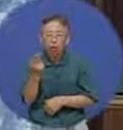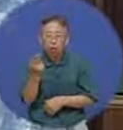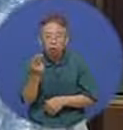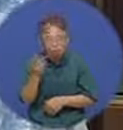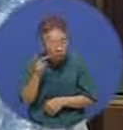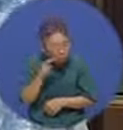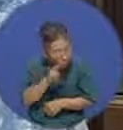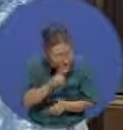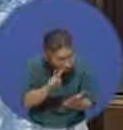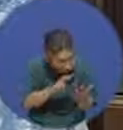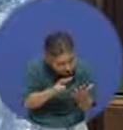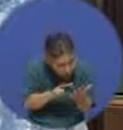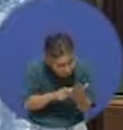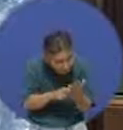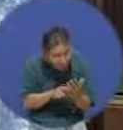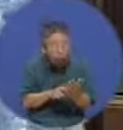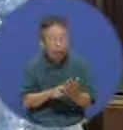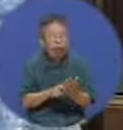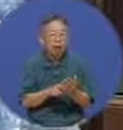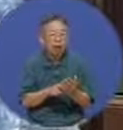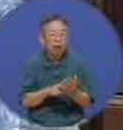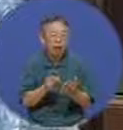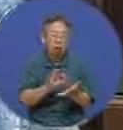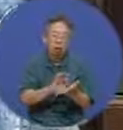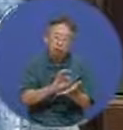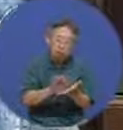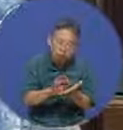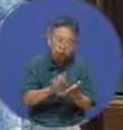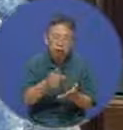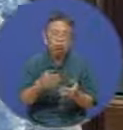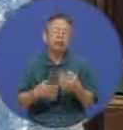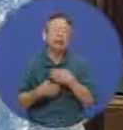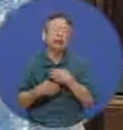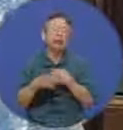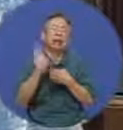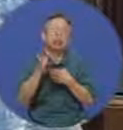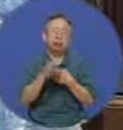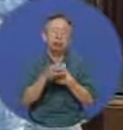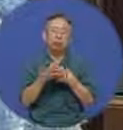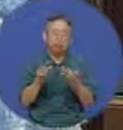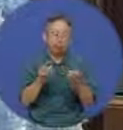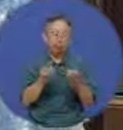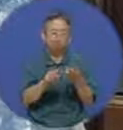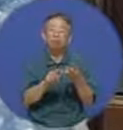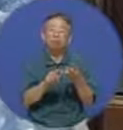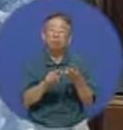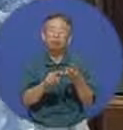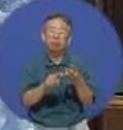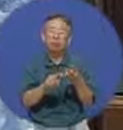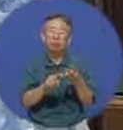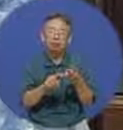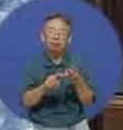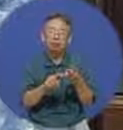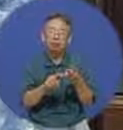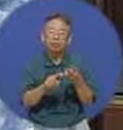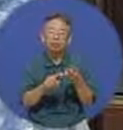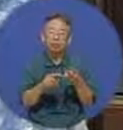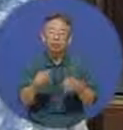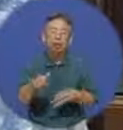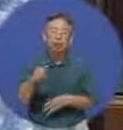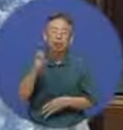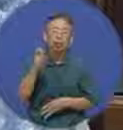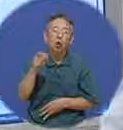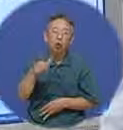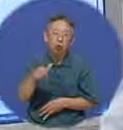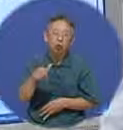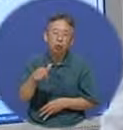られちゃうとか、まあ賭け事とかね、そういうような危険があると思うんですね。でもう一つはね、やっぱり割とプロフなんかでこう